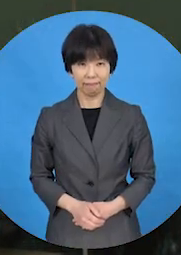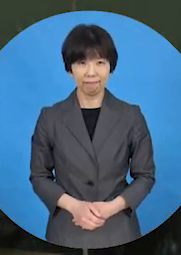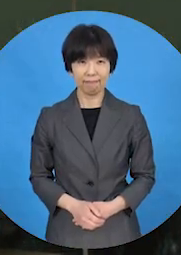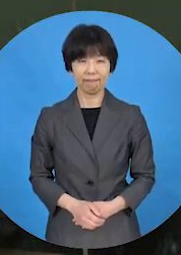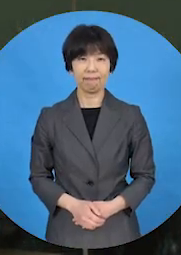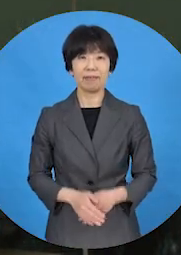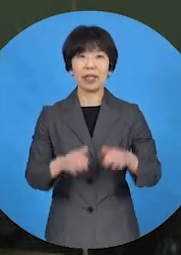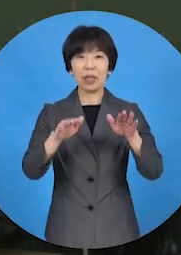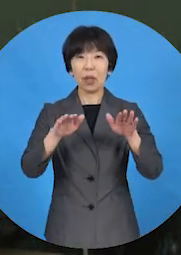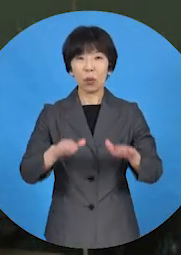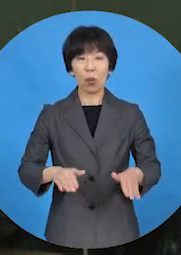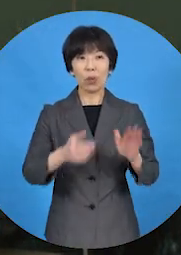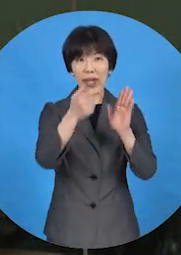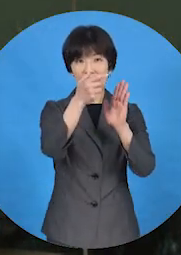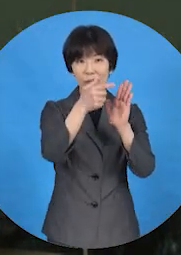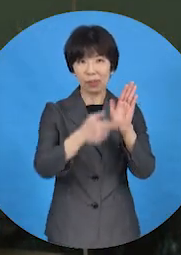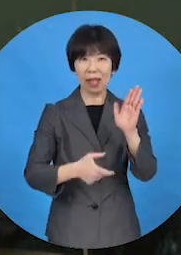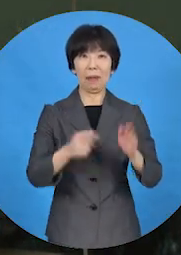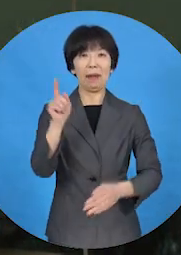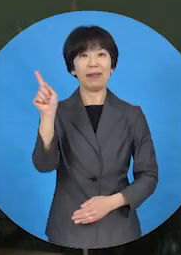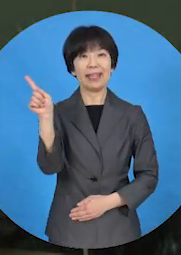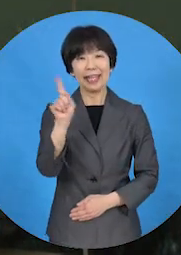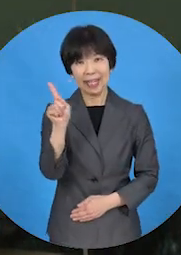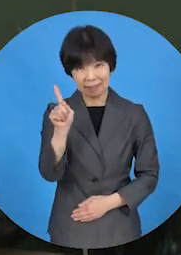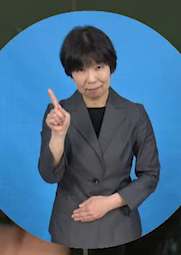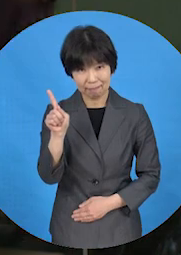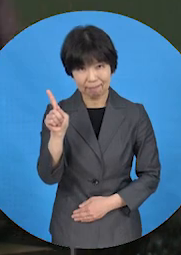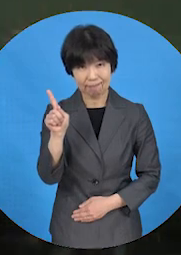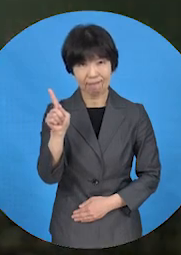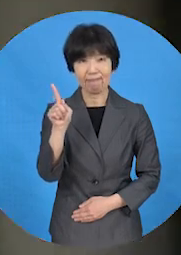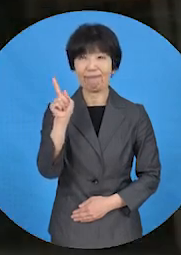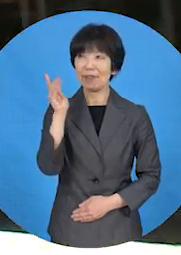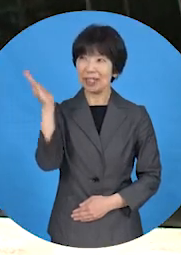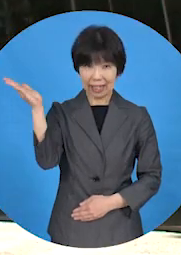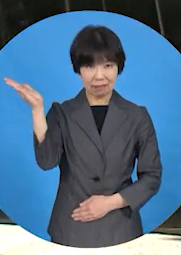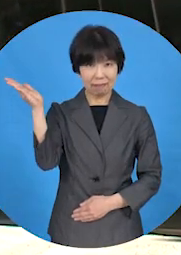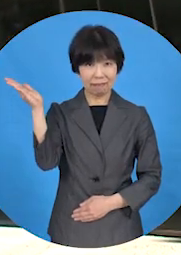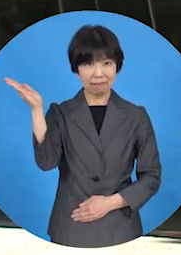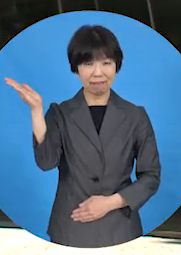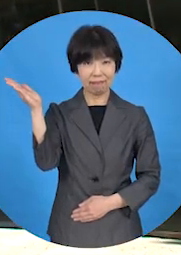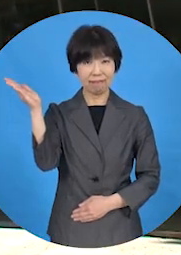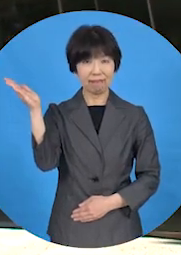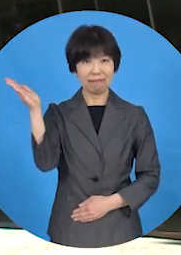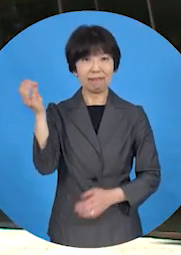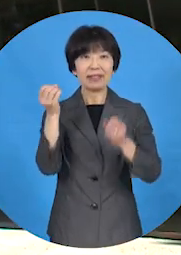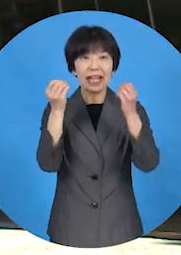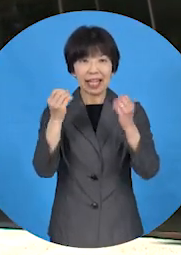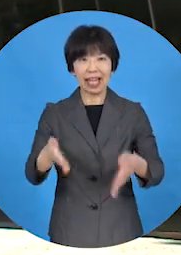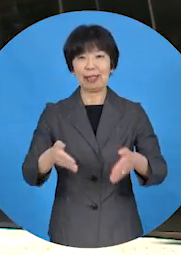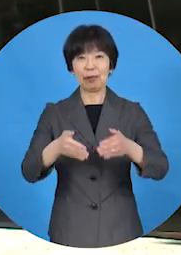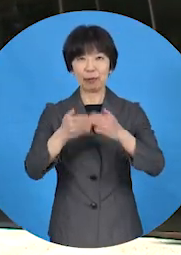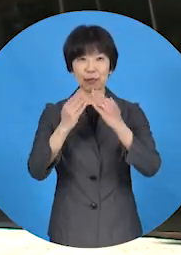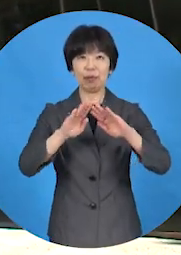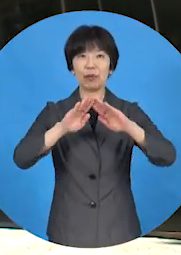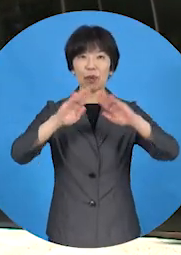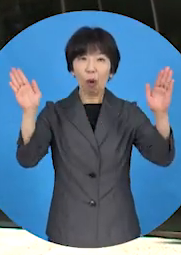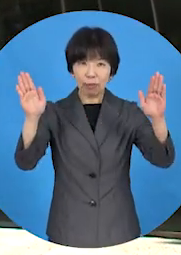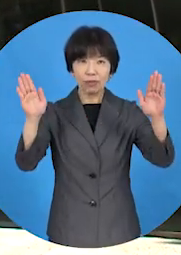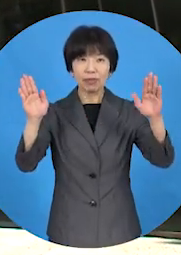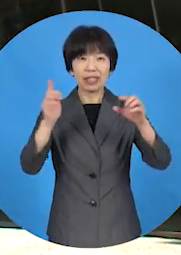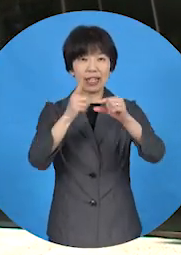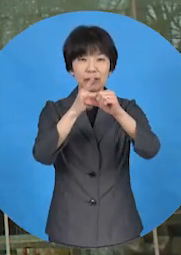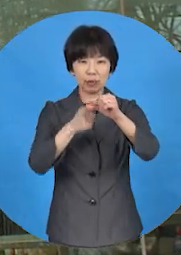始まりました魅力発信板橋ナビ。今回はこちら、新しくオープンした板橋